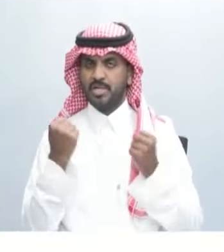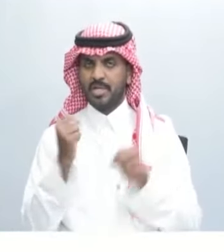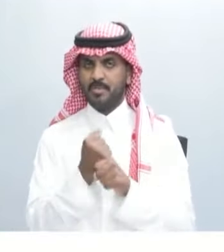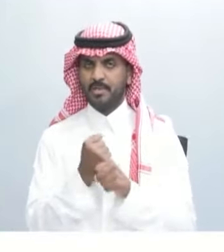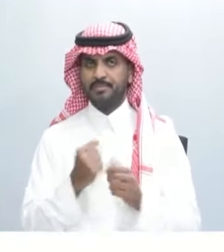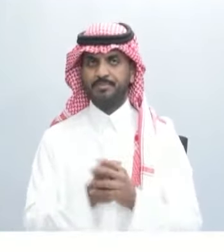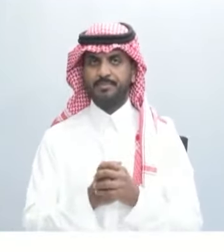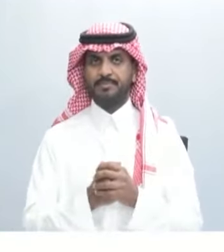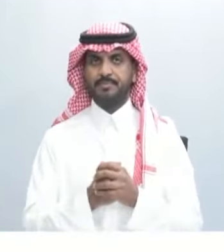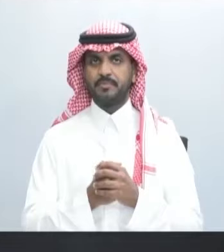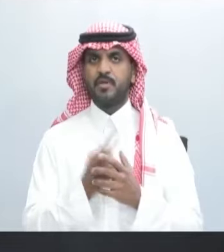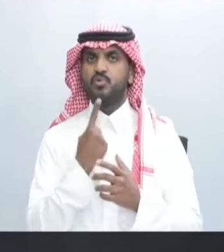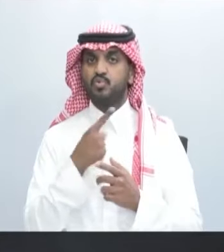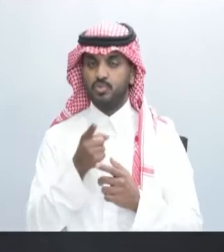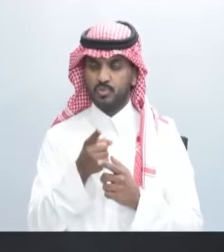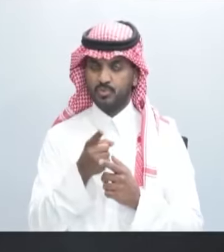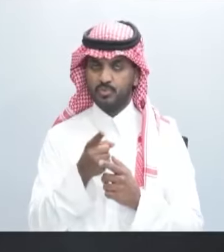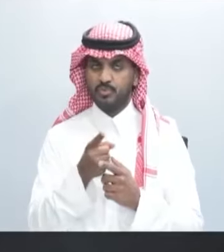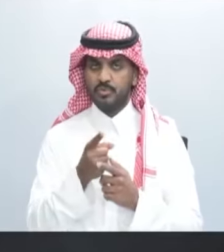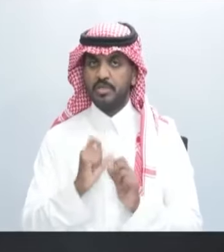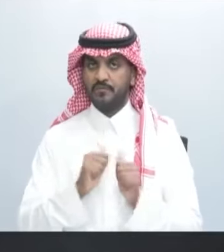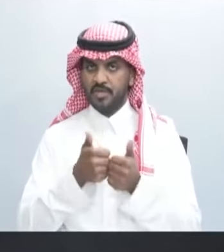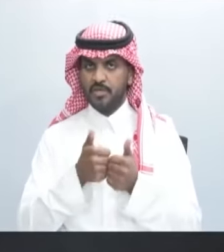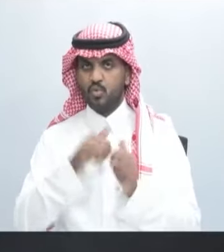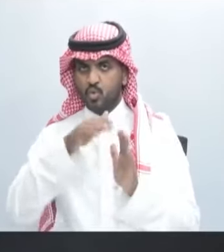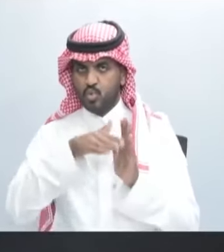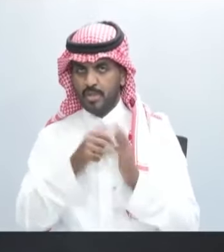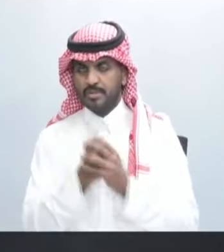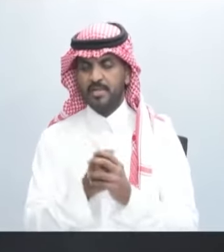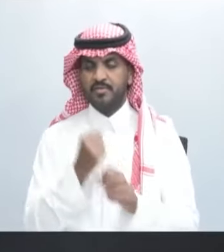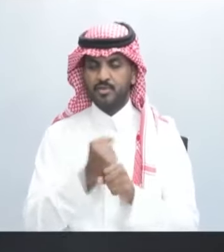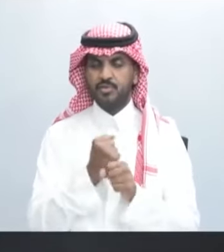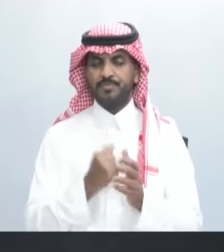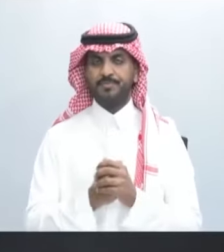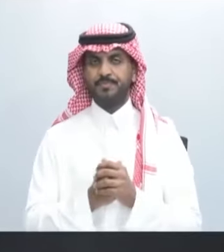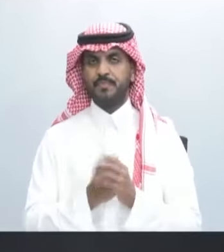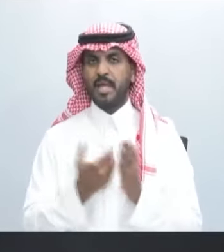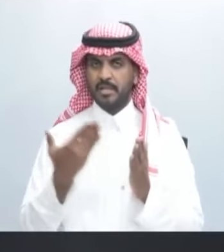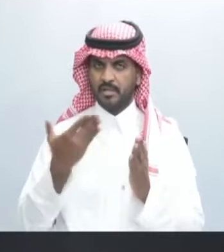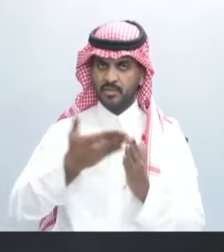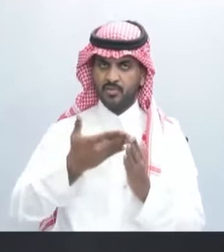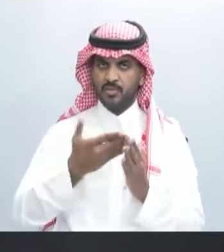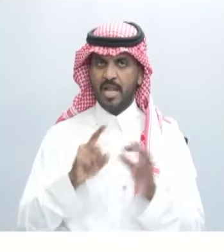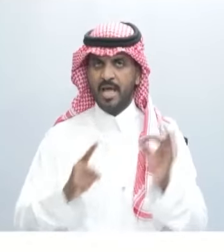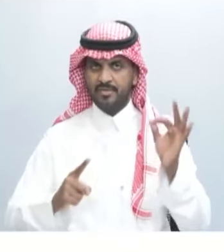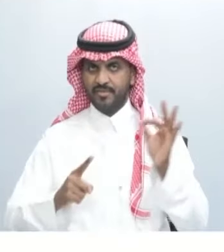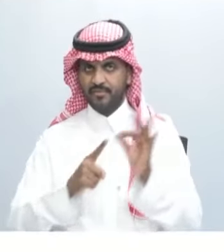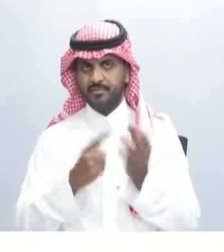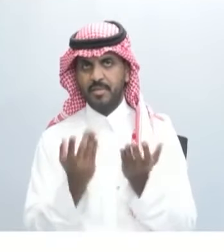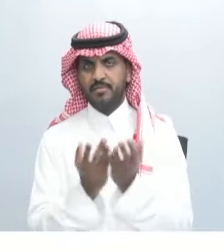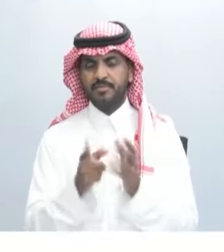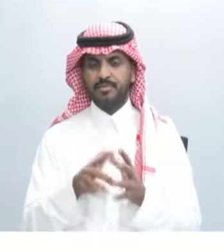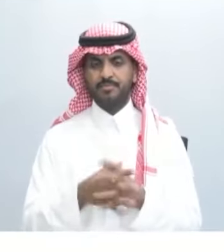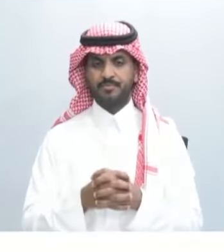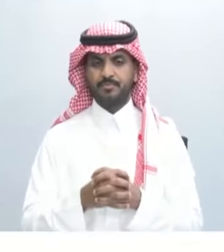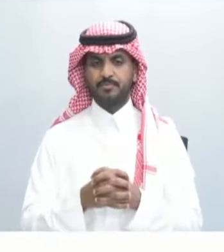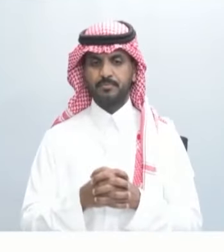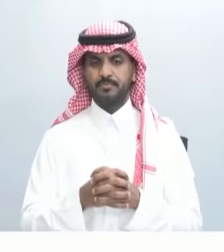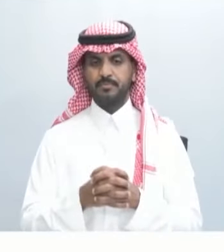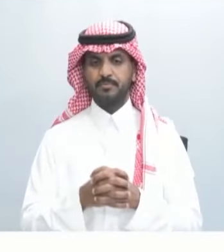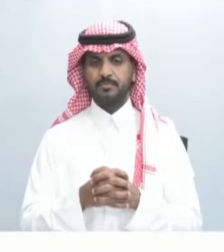وارجو منكم ابنائي وبناتي ان تقوموا بتنفيذ خطوات هذا النشاط حتى نحصد اله من هذا النشاط